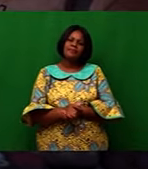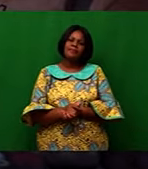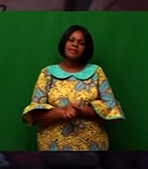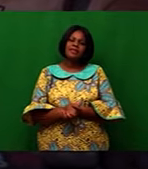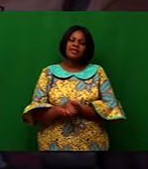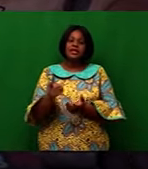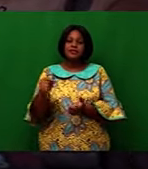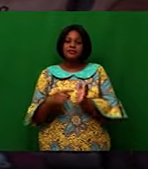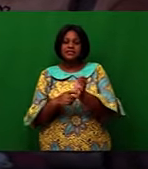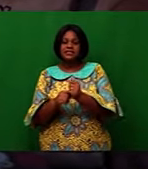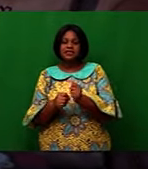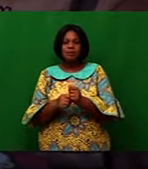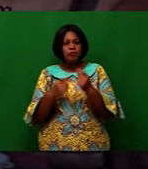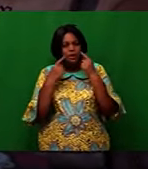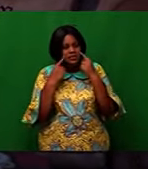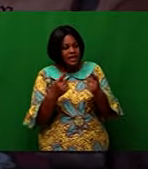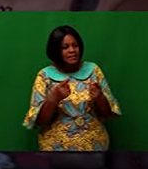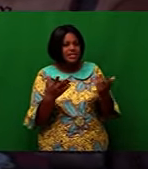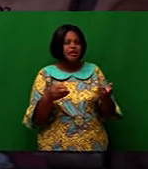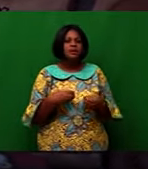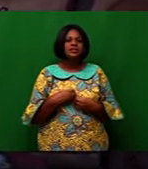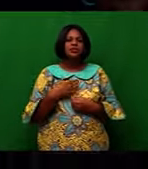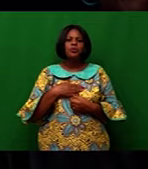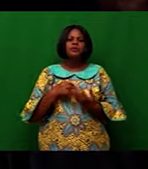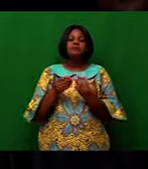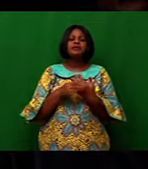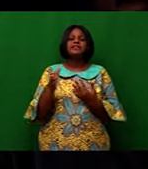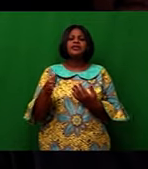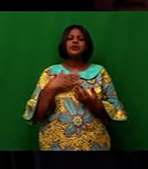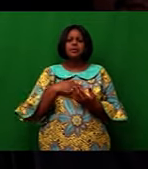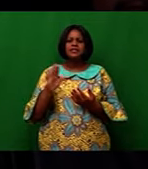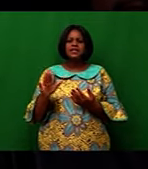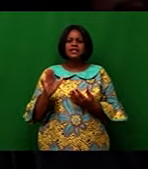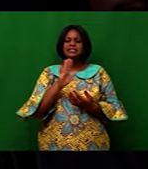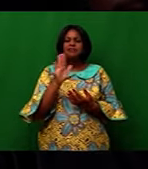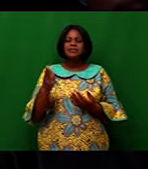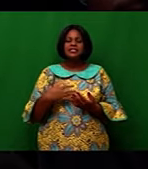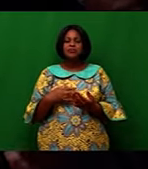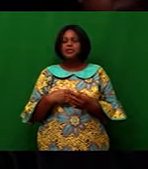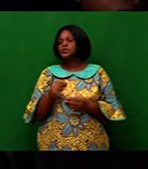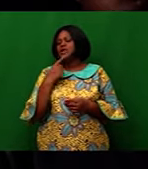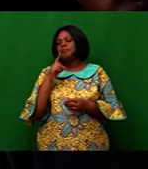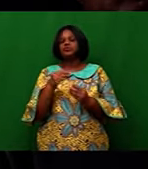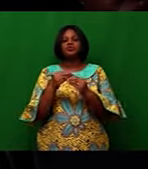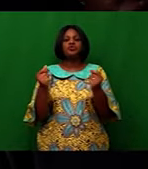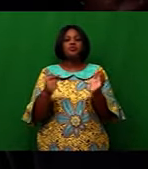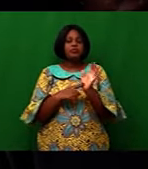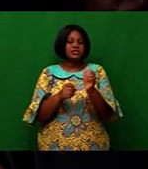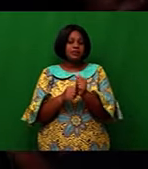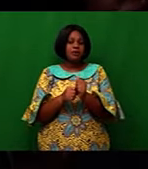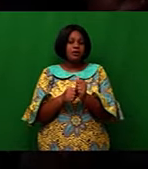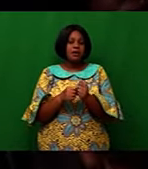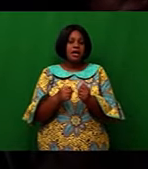kana mavarora muri kungona watarisa here munodei hatina kuti tinovarora pane zvimwe zvinhu zvatisingagoni kuzvigadzirisa zvakaita seizvozvo